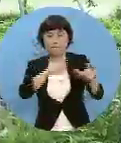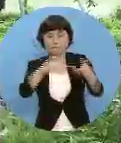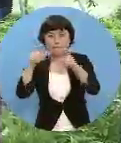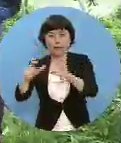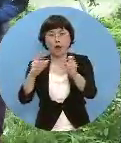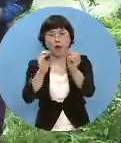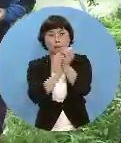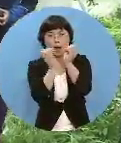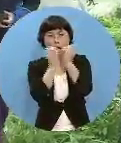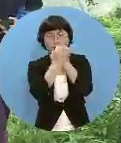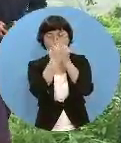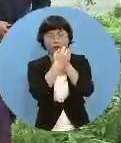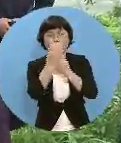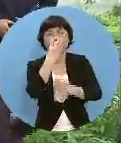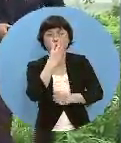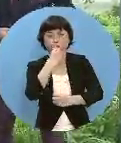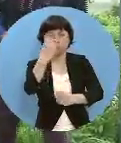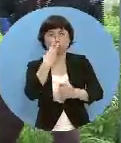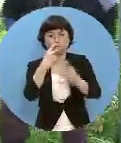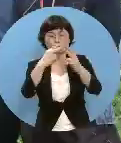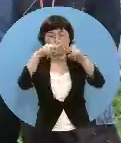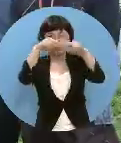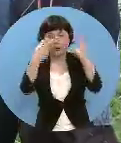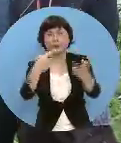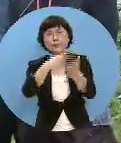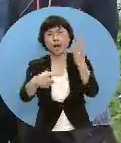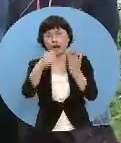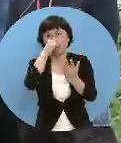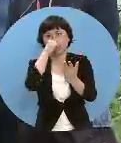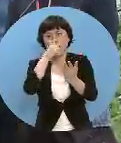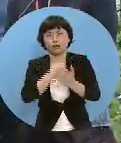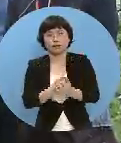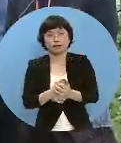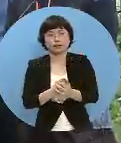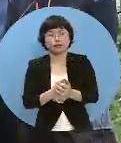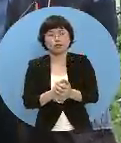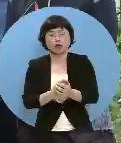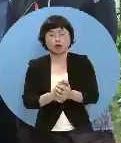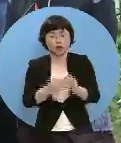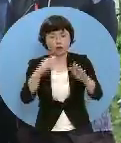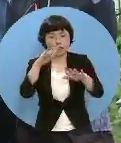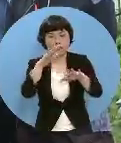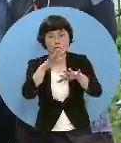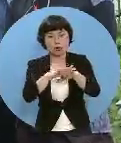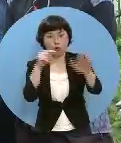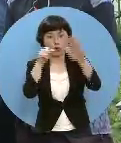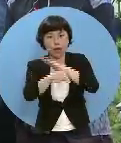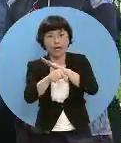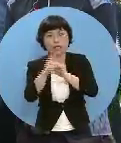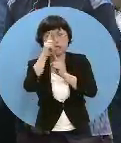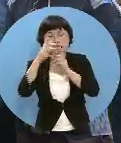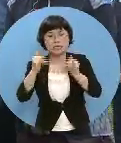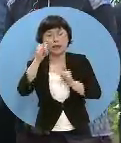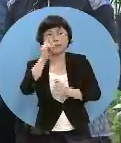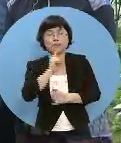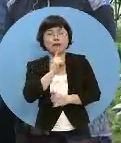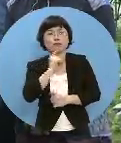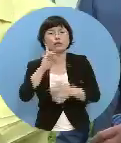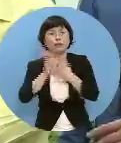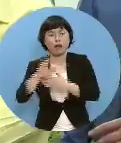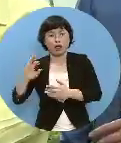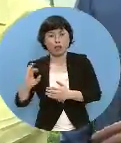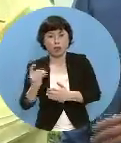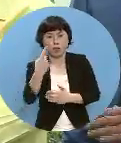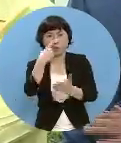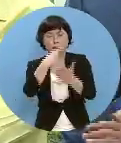오이 시설하우스 파손 등의 피해가 발생했습니다. 농가를 찾은 이낙연 지사는 태풍 피해가 하루빨리 복구될 수